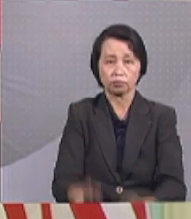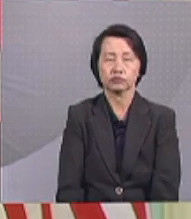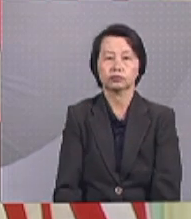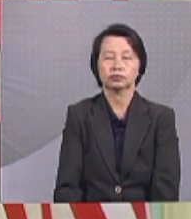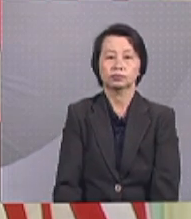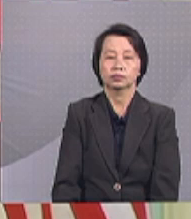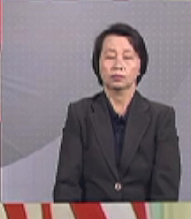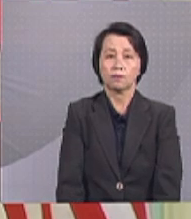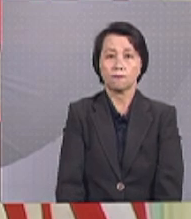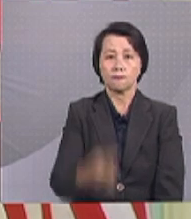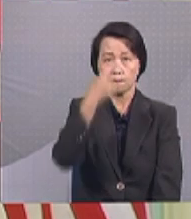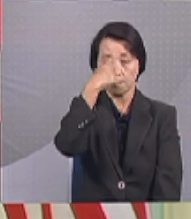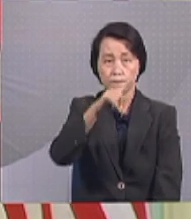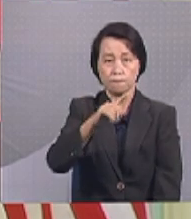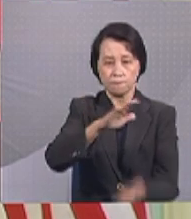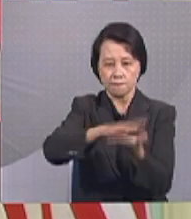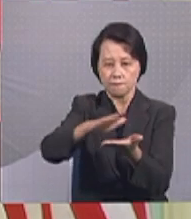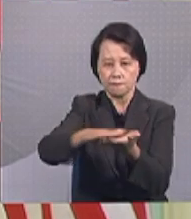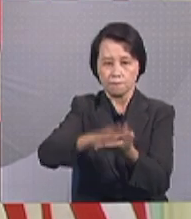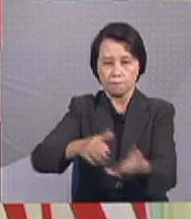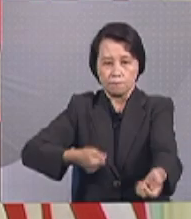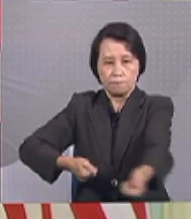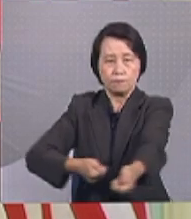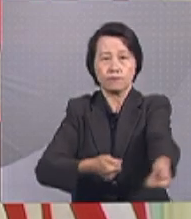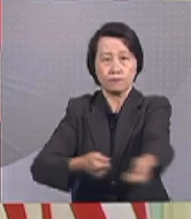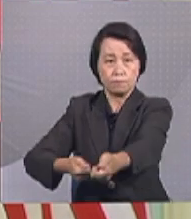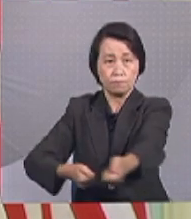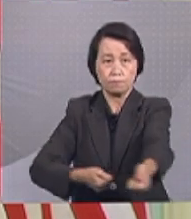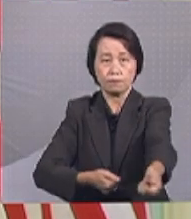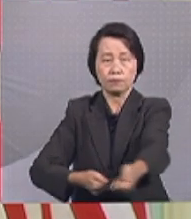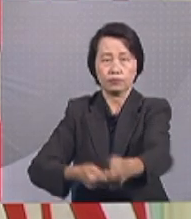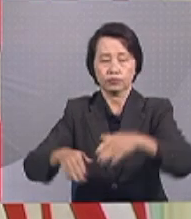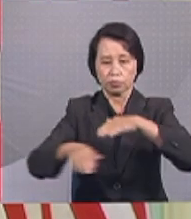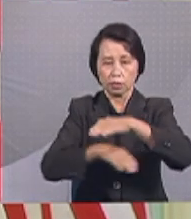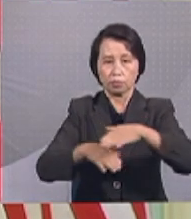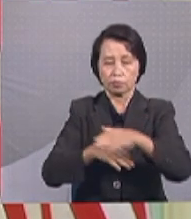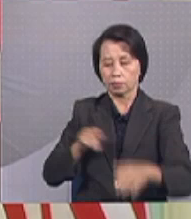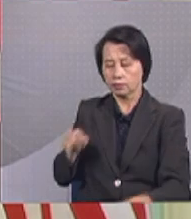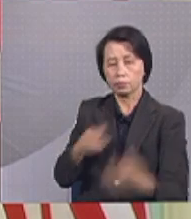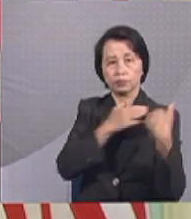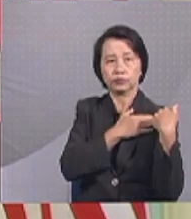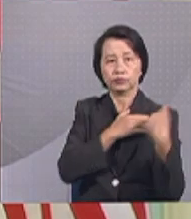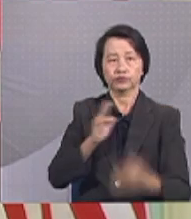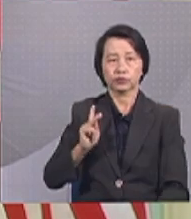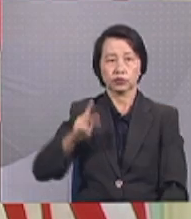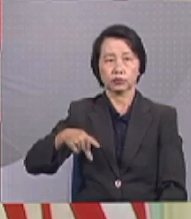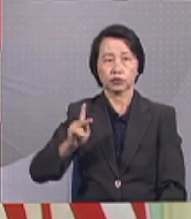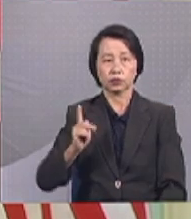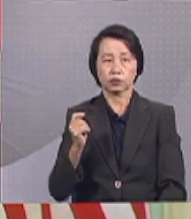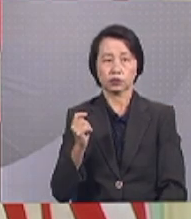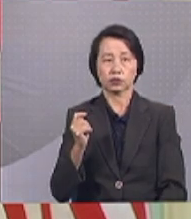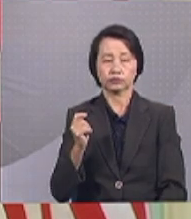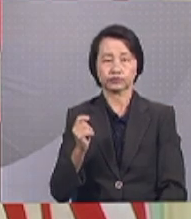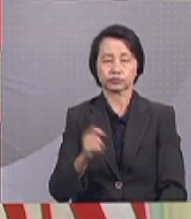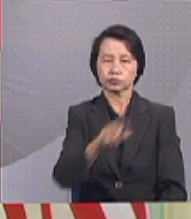Bagi operasi sanitasi awam, op sanitasi awam di bawah kawal selia KPKT